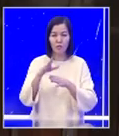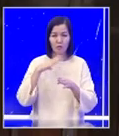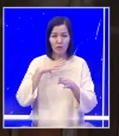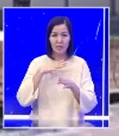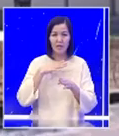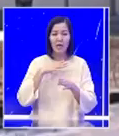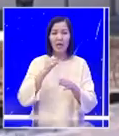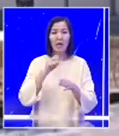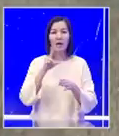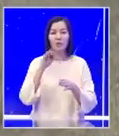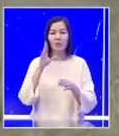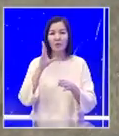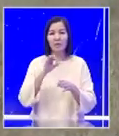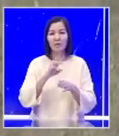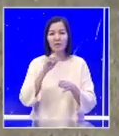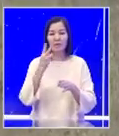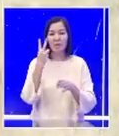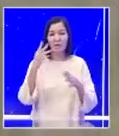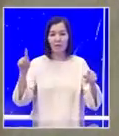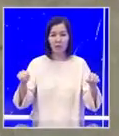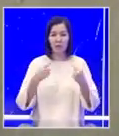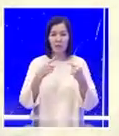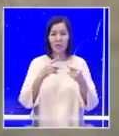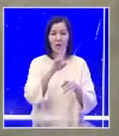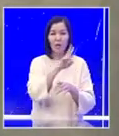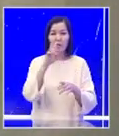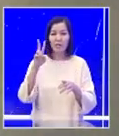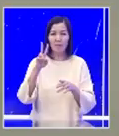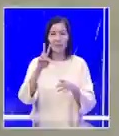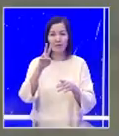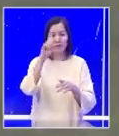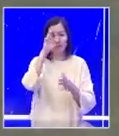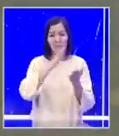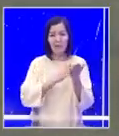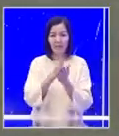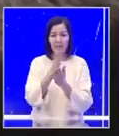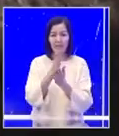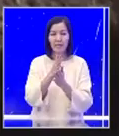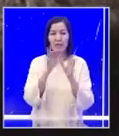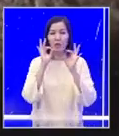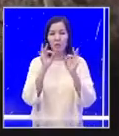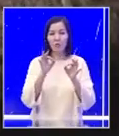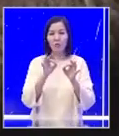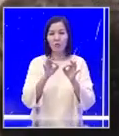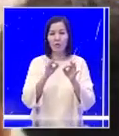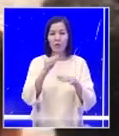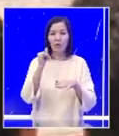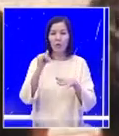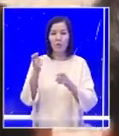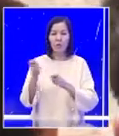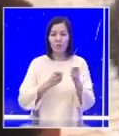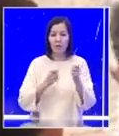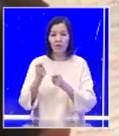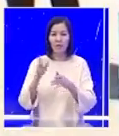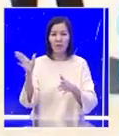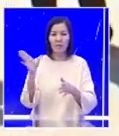елді мекендері жанданды. Елбасының саясаты Қазақстан халқы қолдауының жемісі. Жетісулық басшы азаматтар да барын